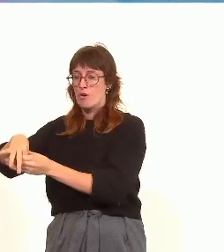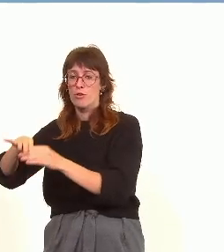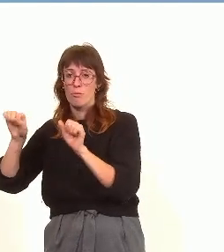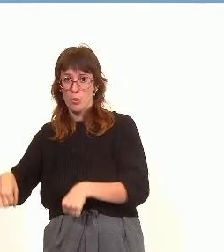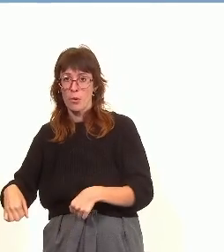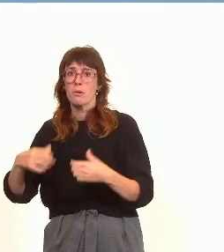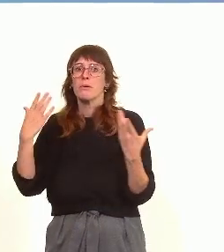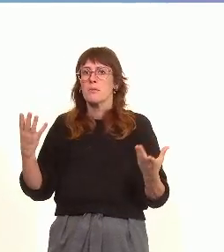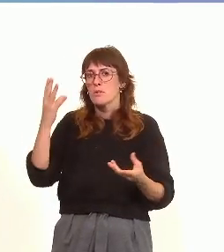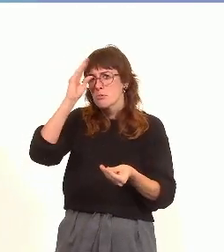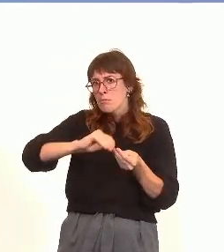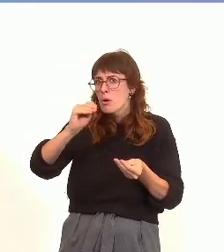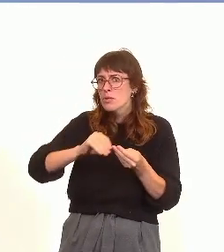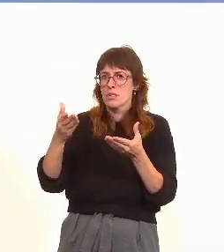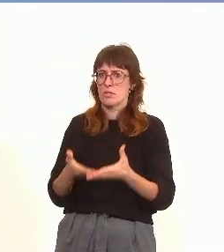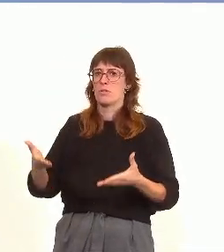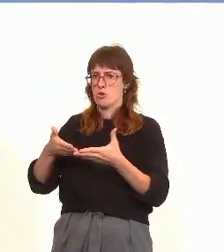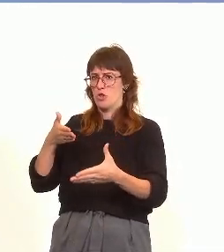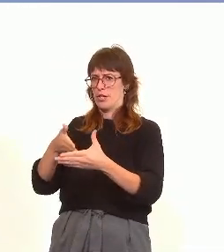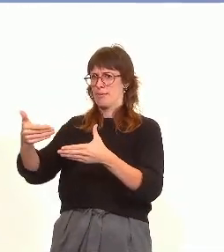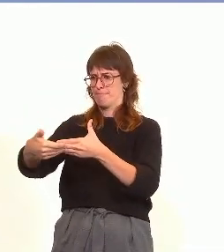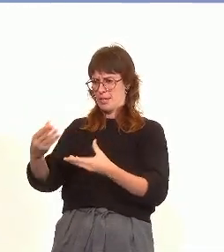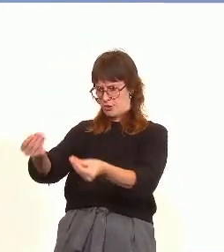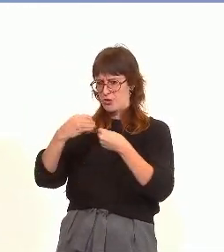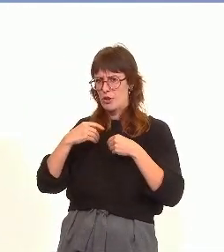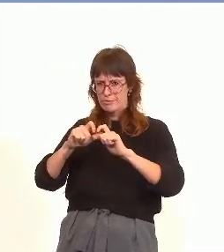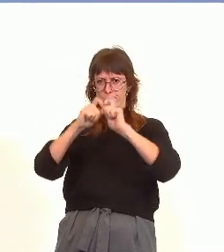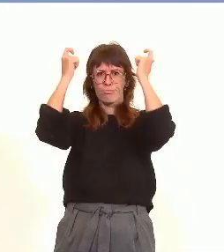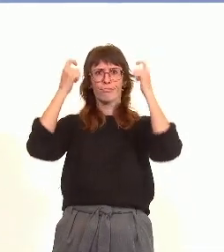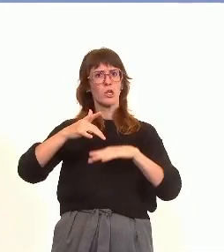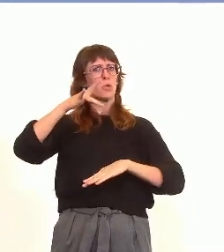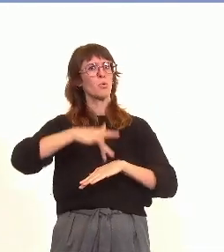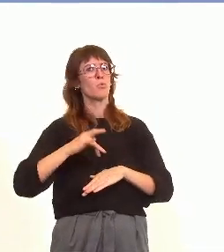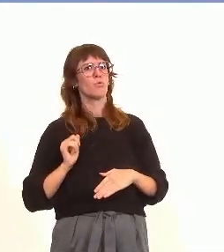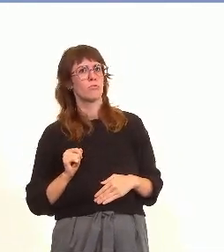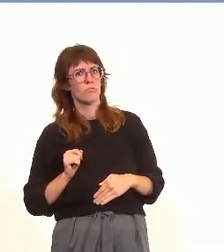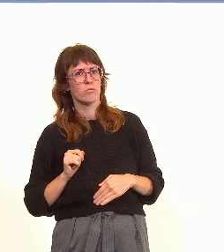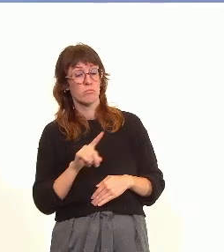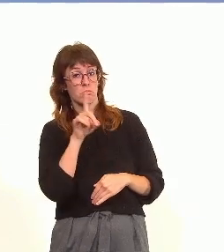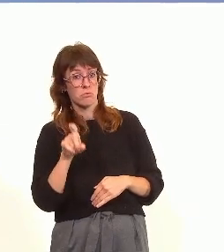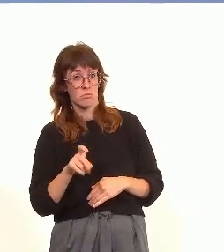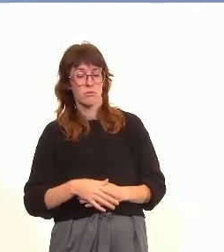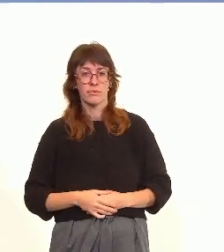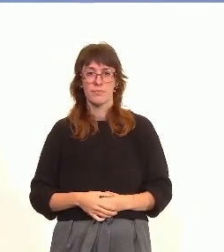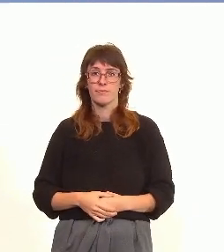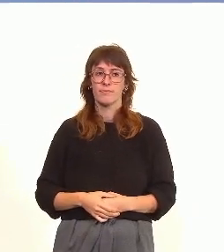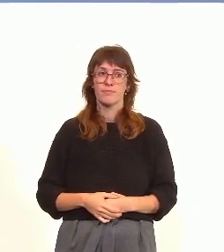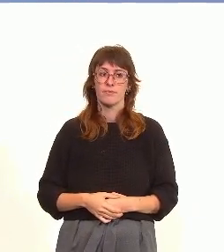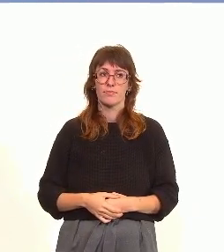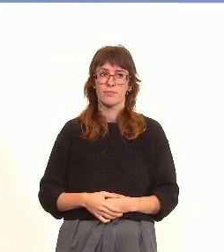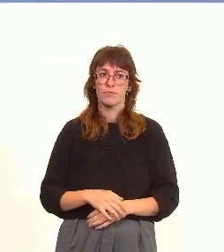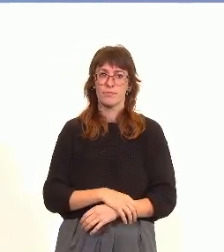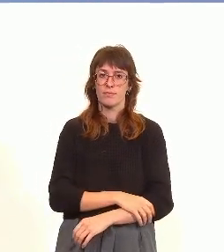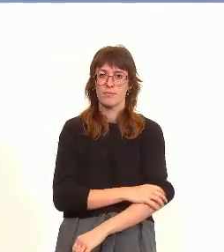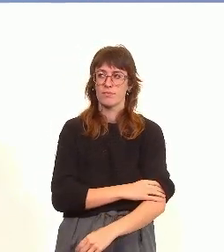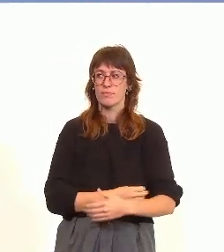vous quelqu'un de concerné? Est-ce que le simple fait d'être handicapé fait de vous une personne concernée? Le terme de